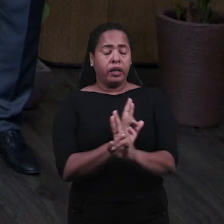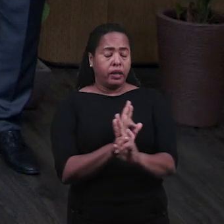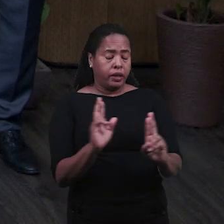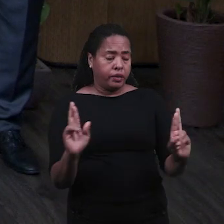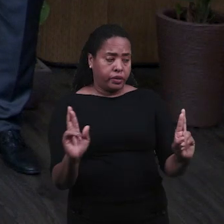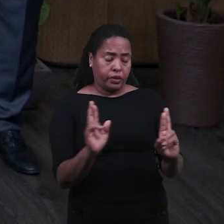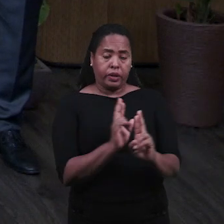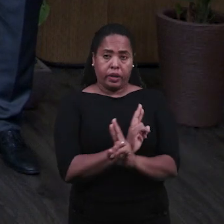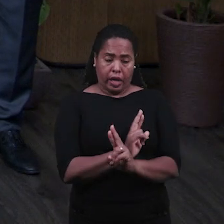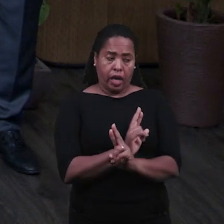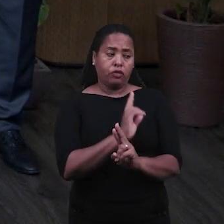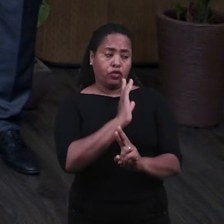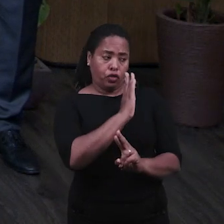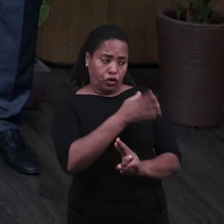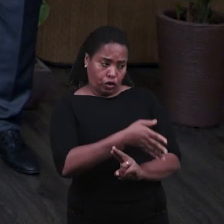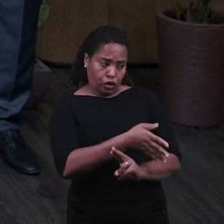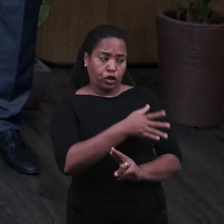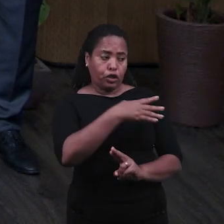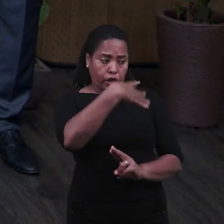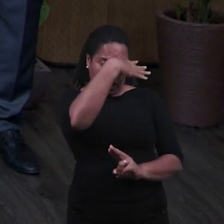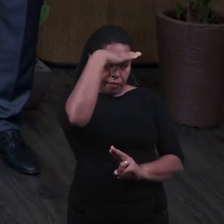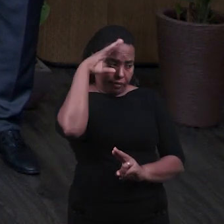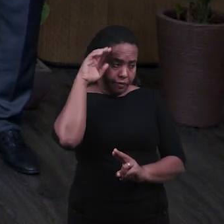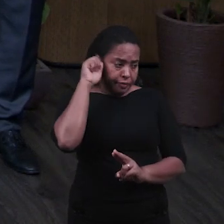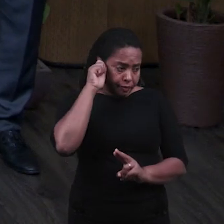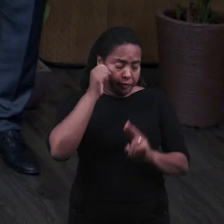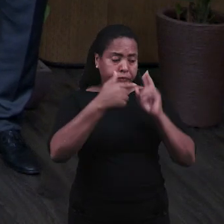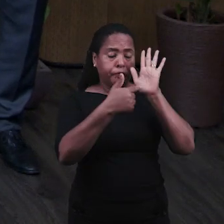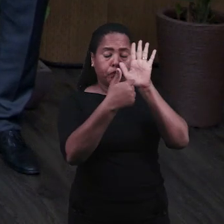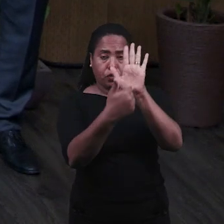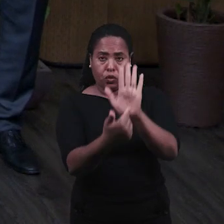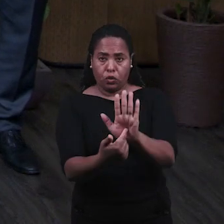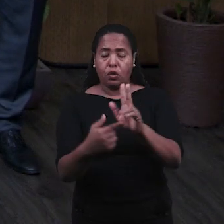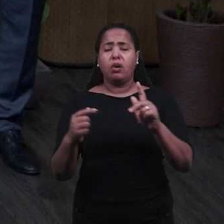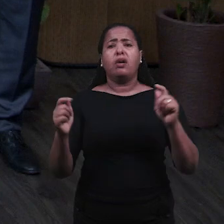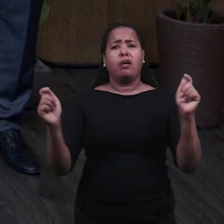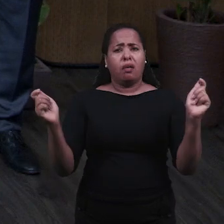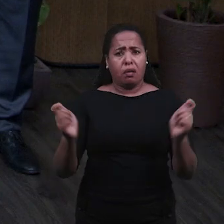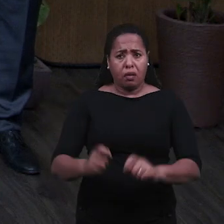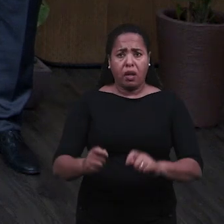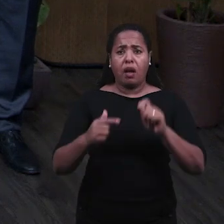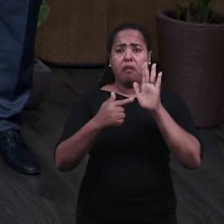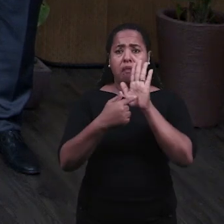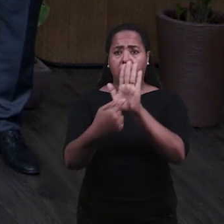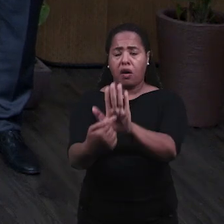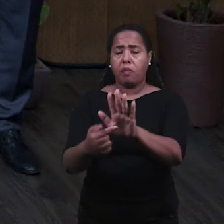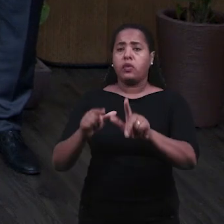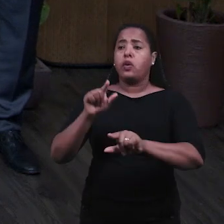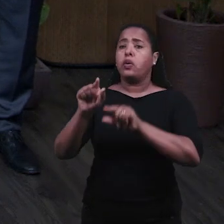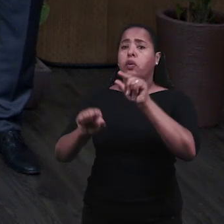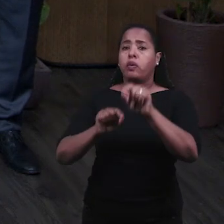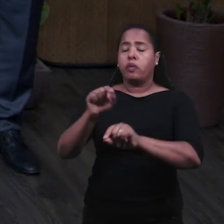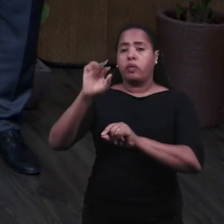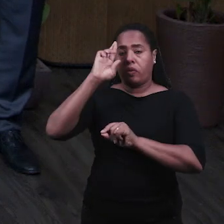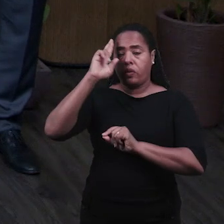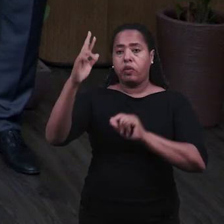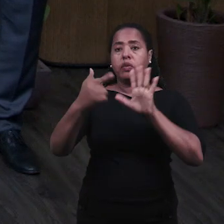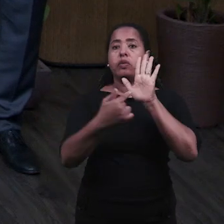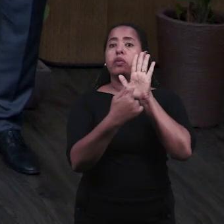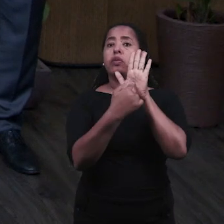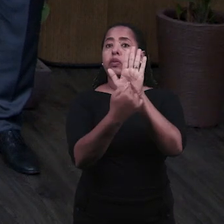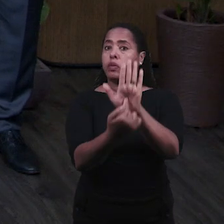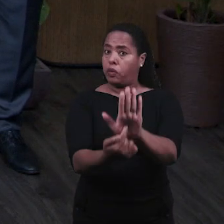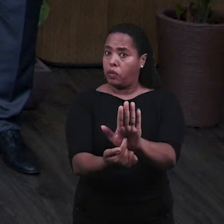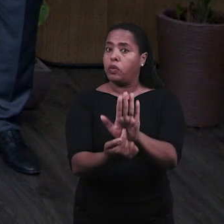À propos ce que vous avez dit, Sergio, nous pouvons citer ce que le Seigneur Jésus a